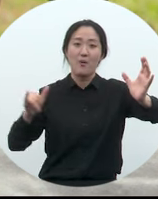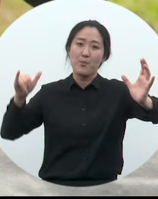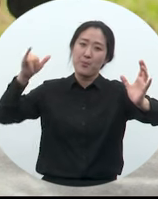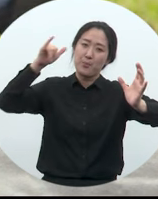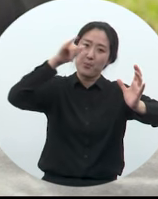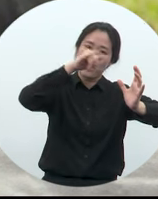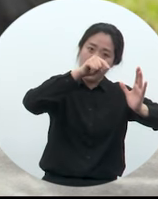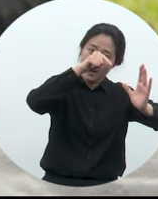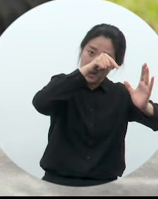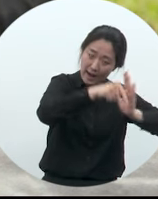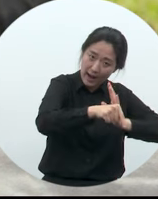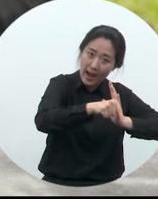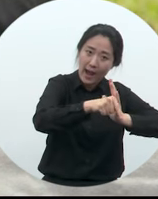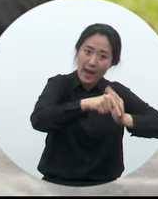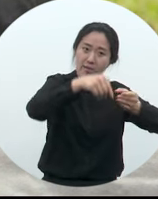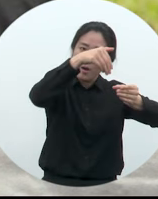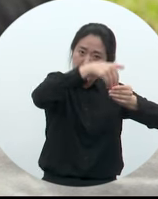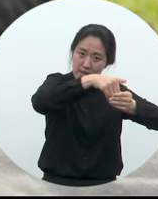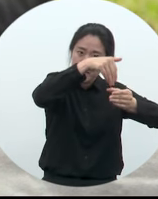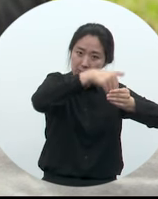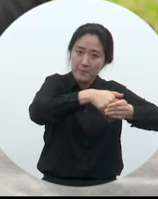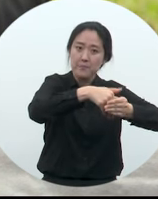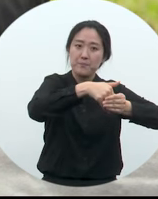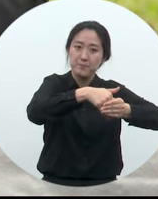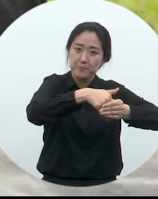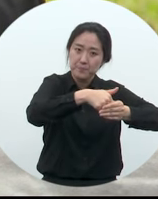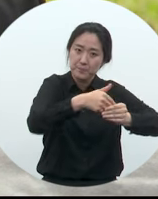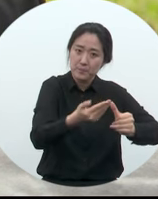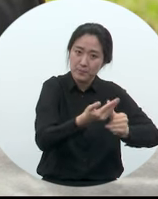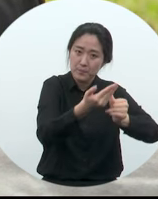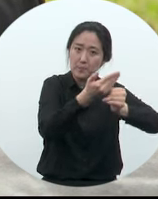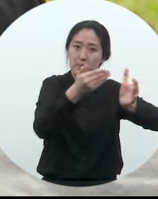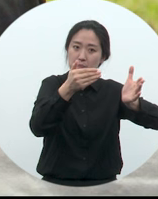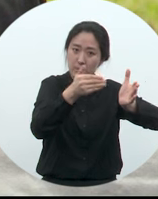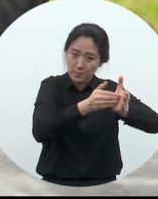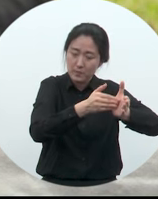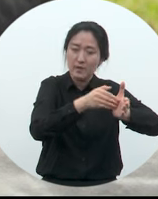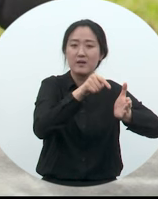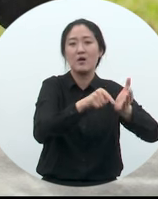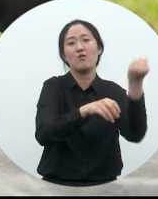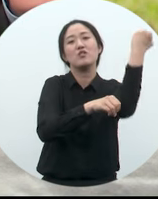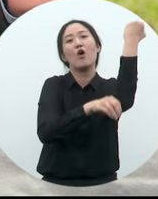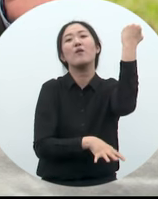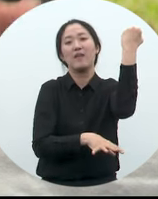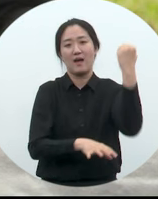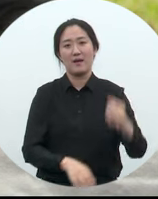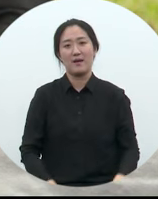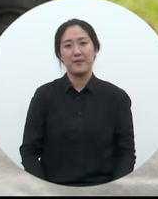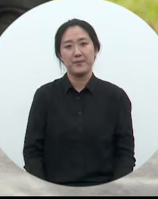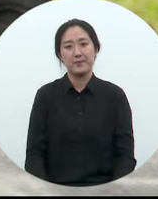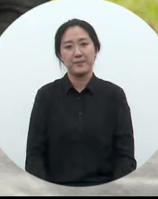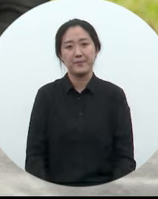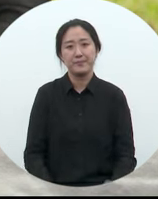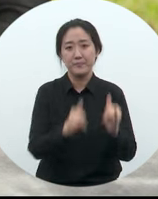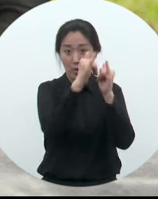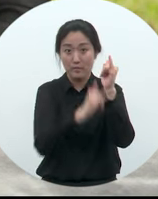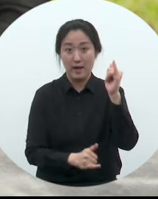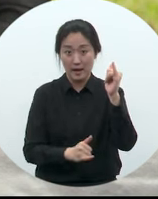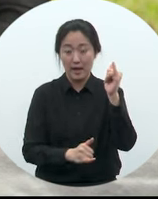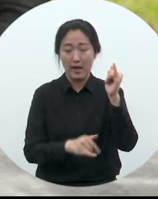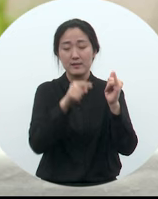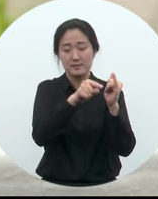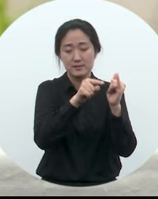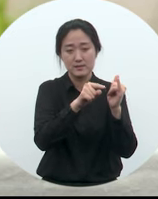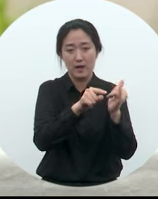가가지고 호두를 가지고 와가지고 천안에다가 심었던 것이 우리나라의 호두의 기원이라고